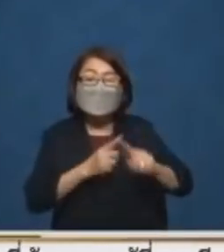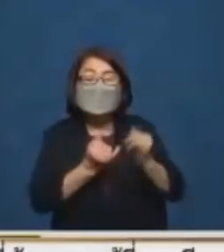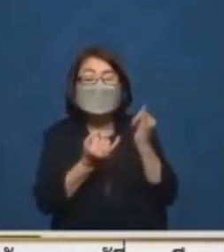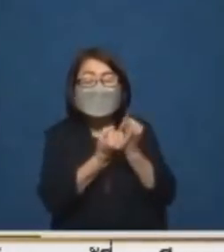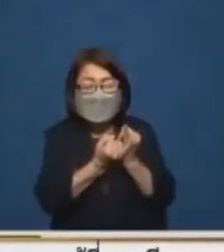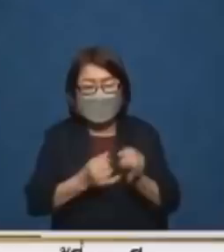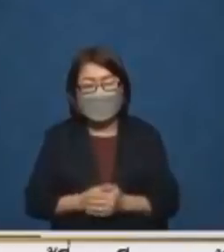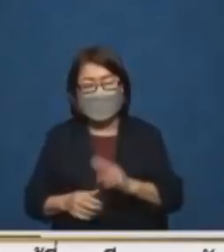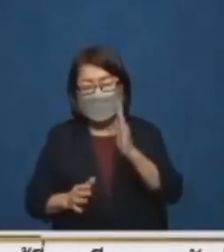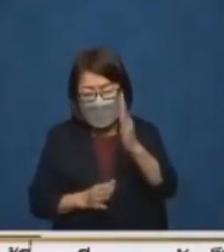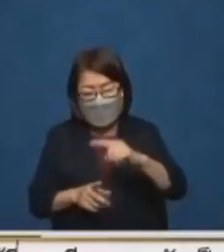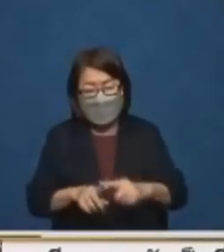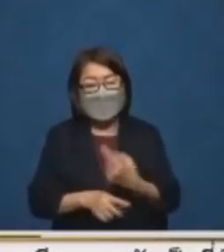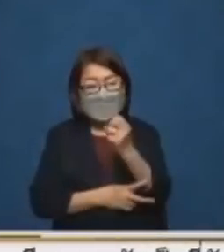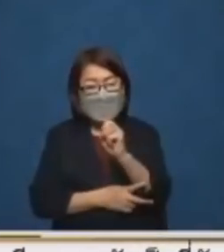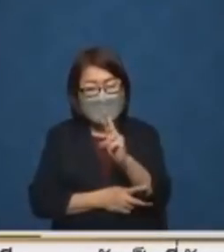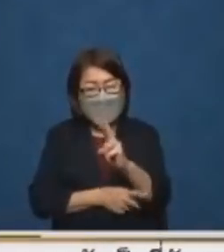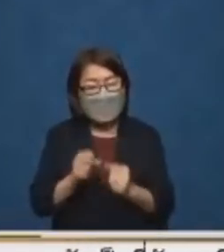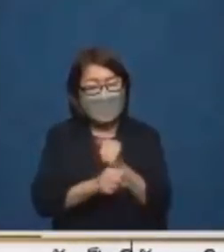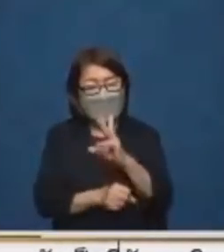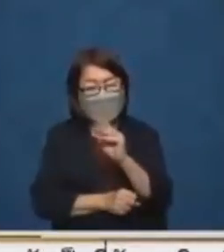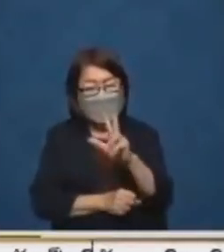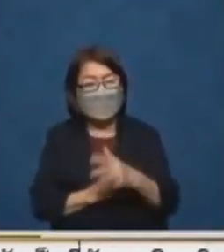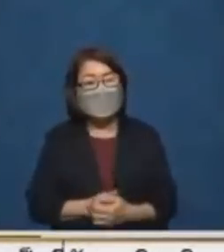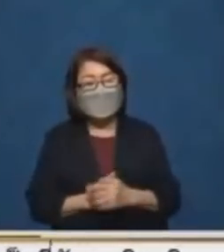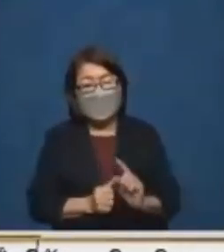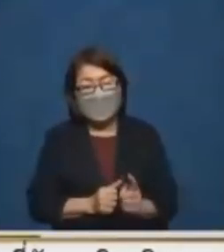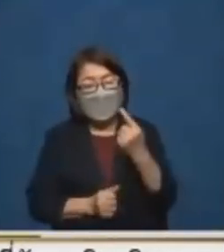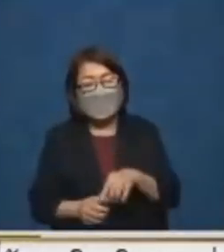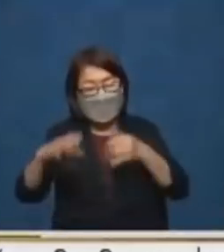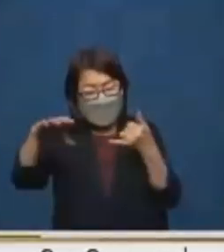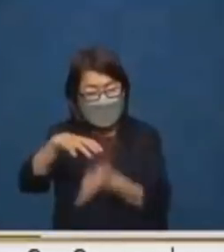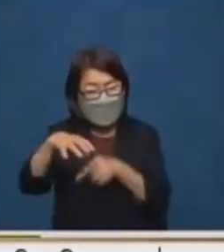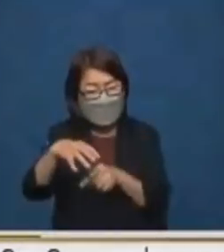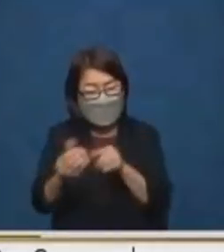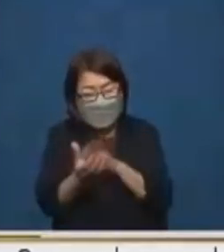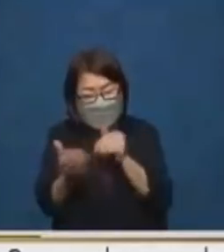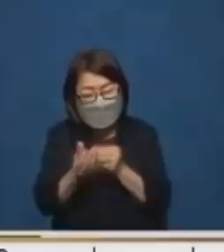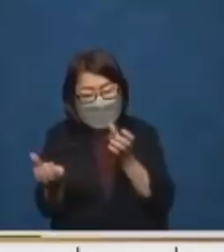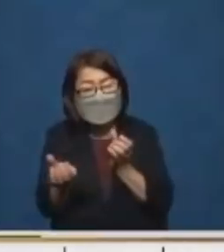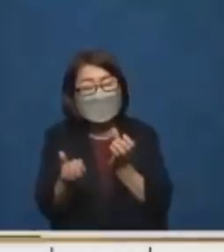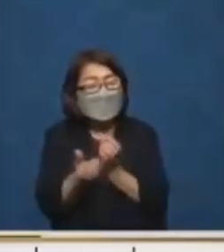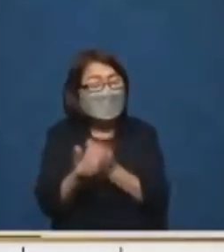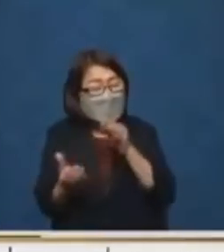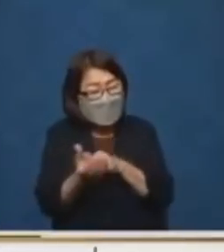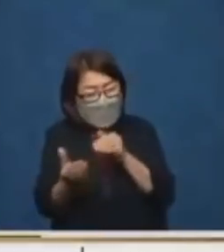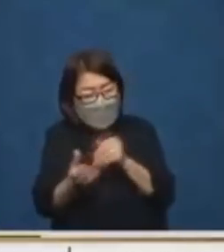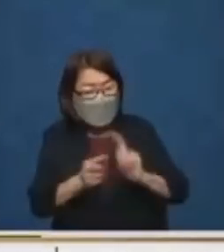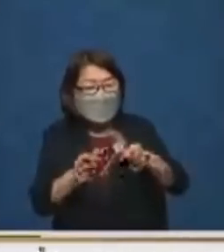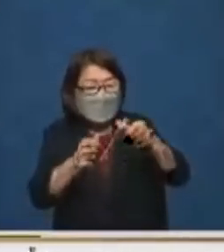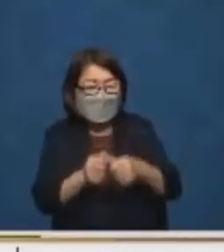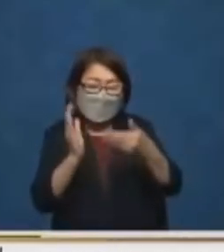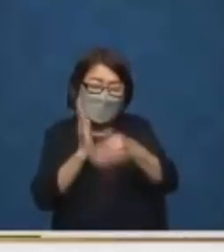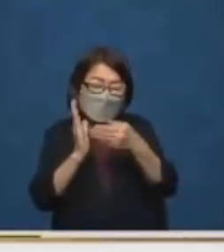ทันวาคม 2,563คาสเตอร์บ่อนการพนันแถวภาคตะวนออกทานบอก